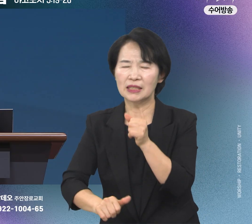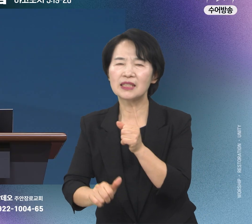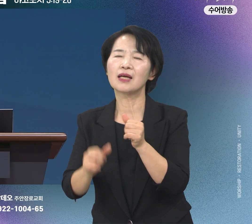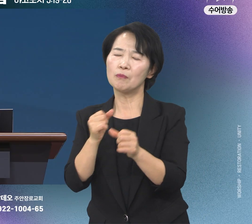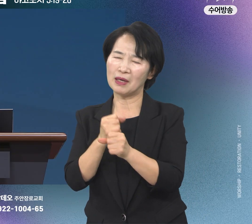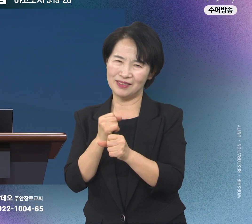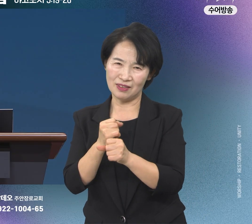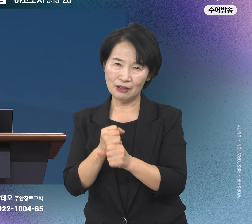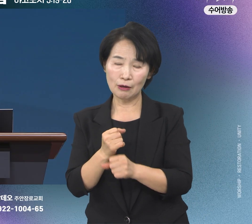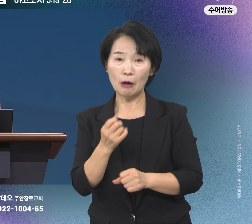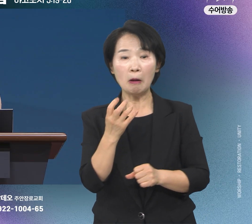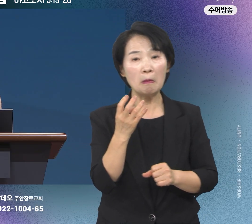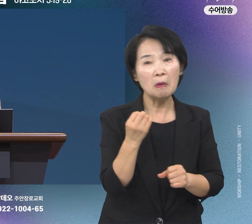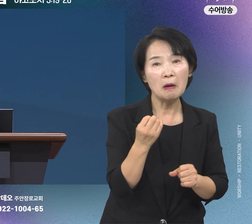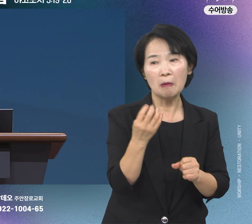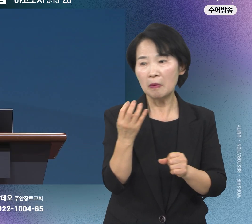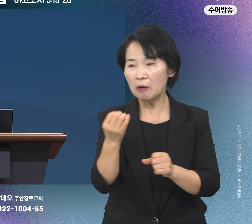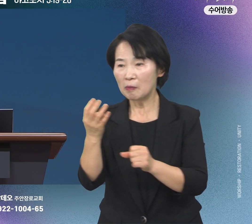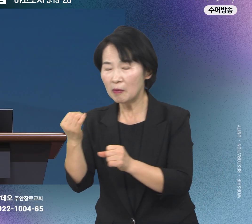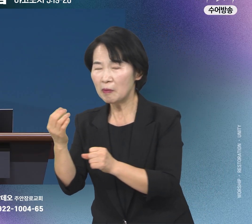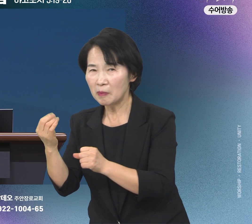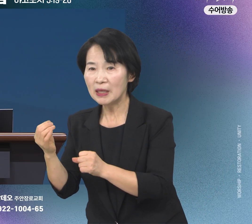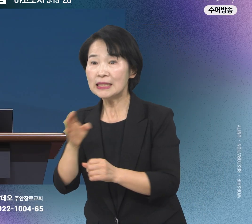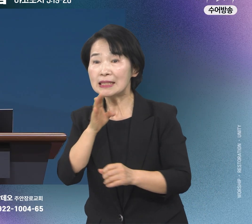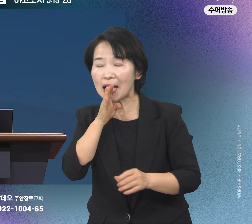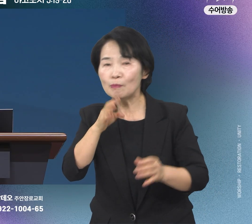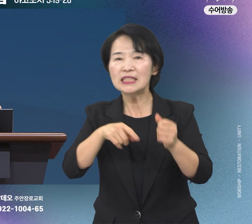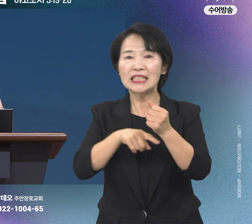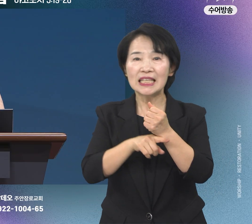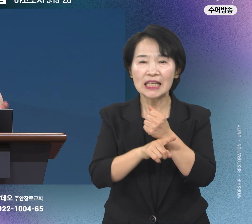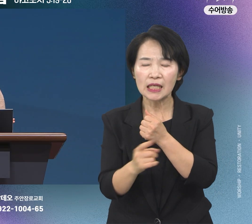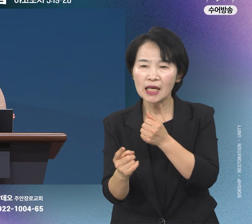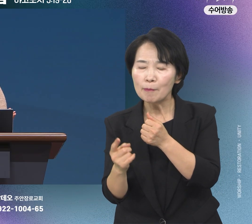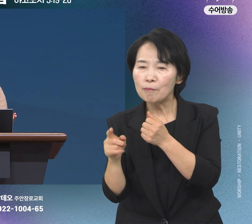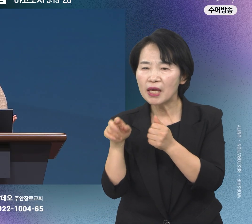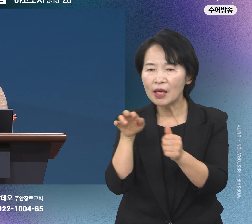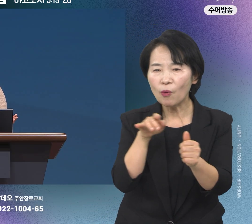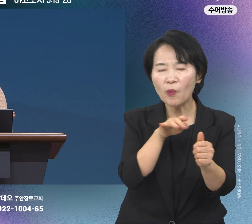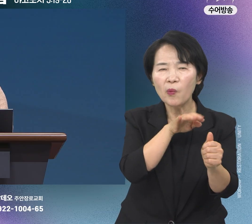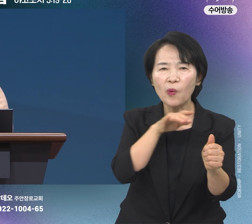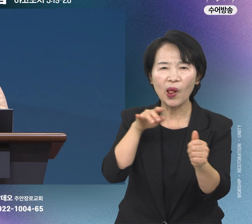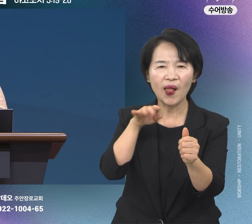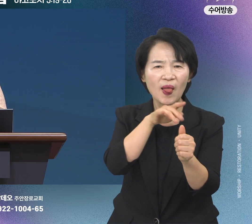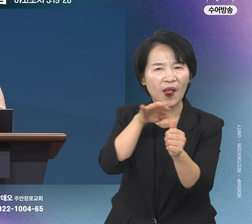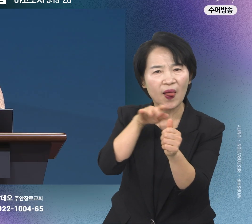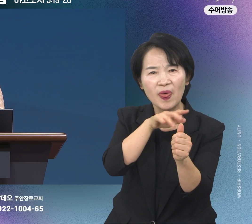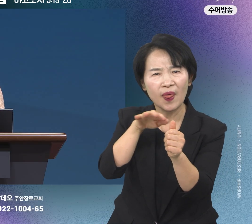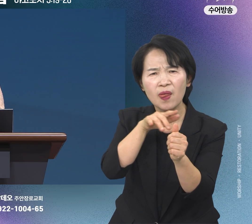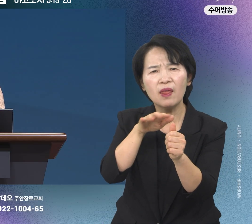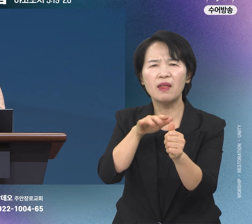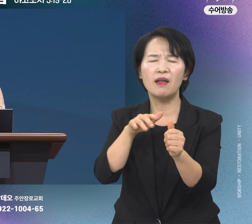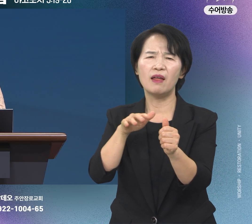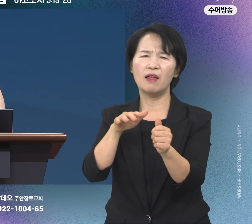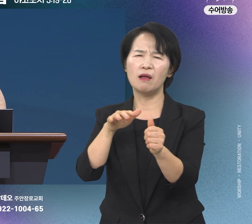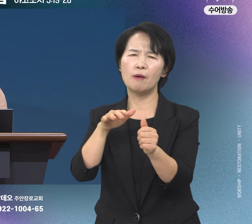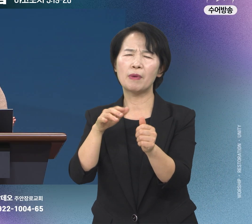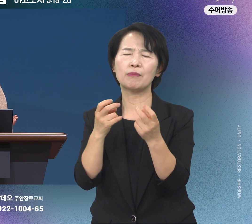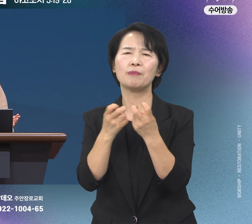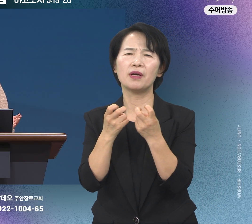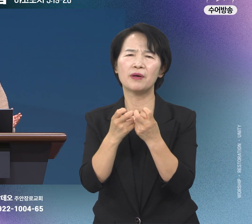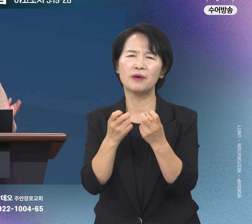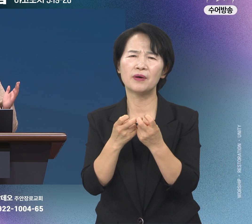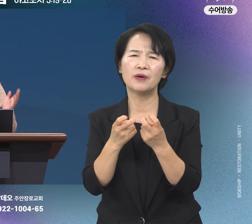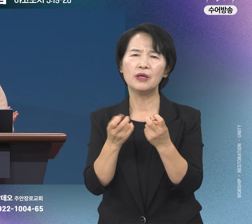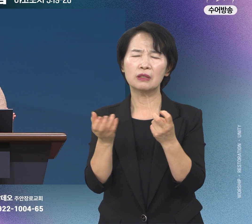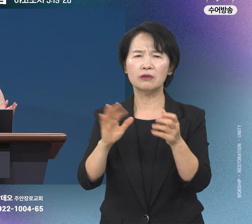절의 근거에서 참 진리인 것처럼 보이게 하는 미혹의 방법들입니다. 성경은 이 이야기를 전혀